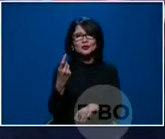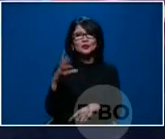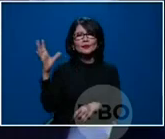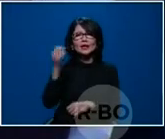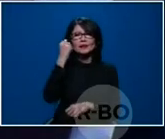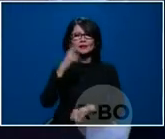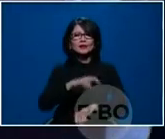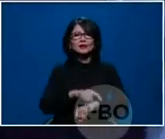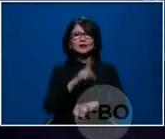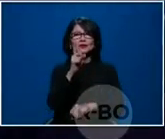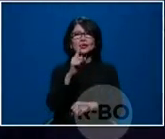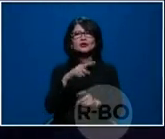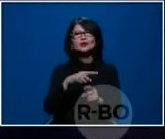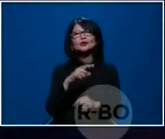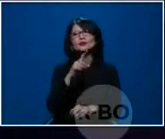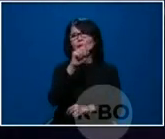menit